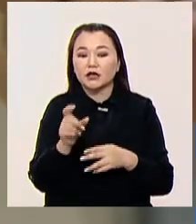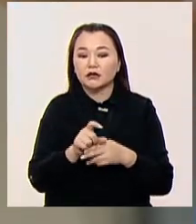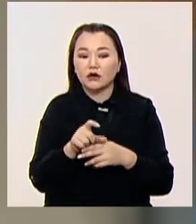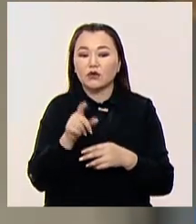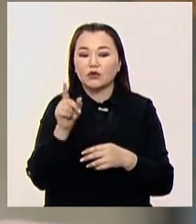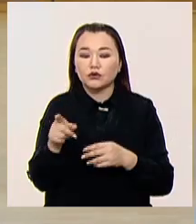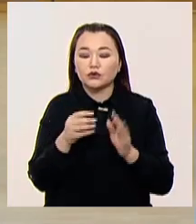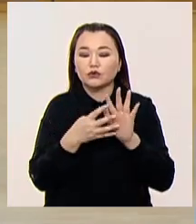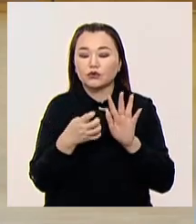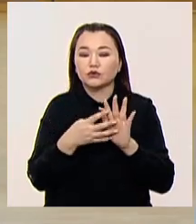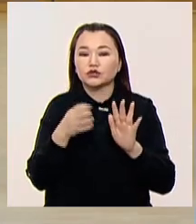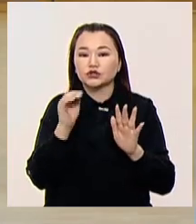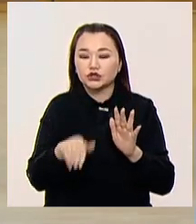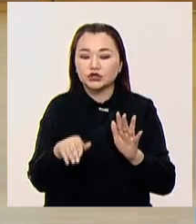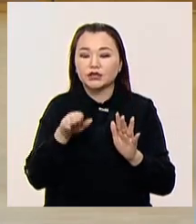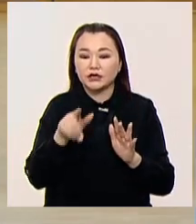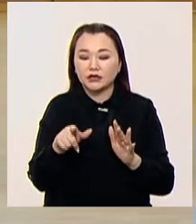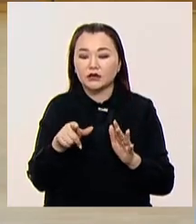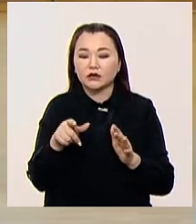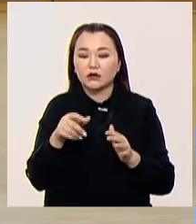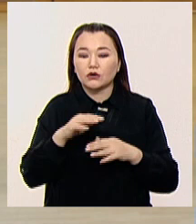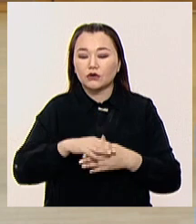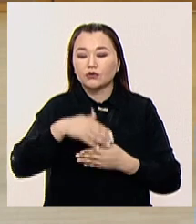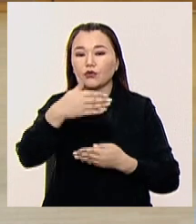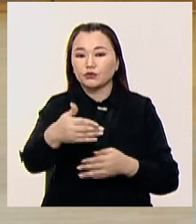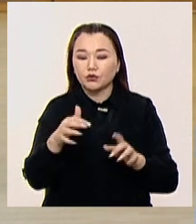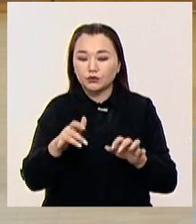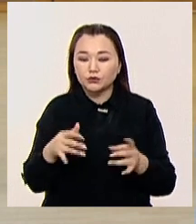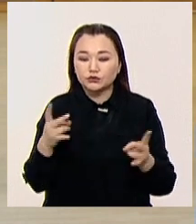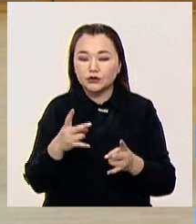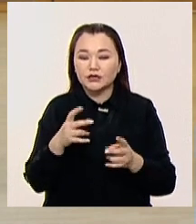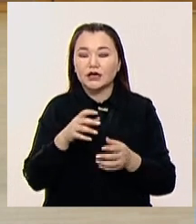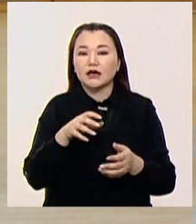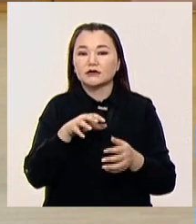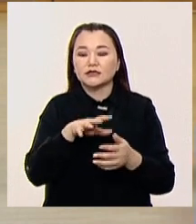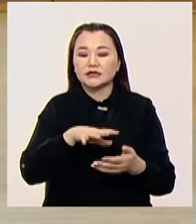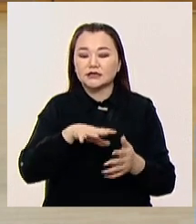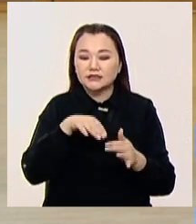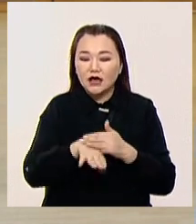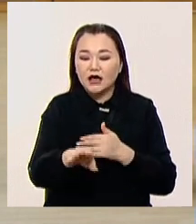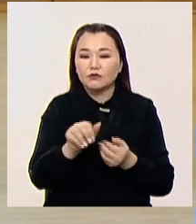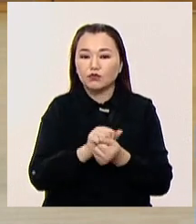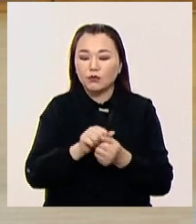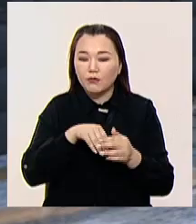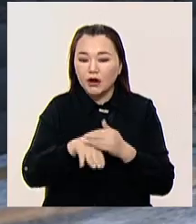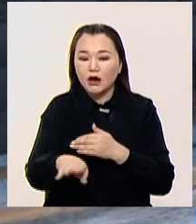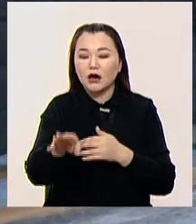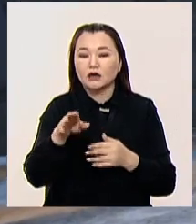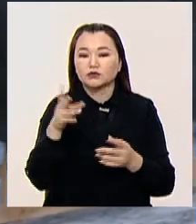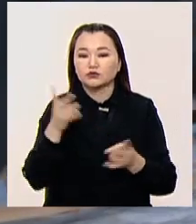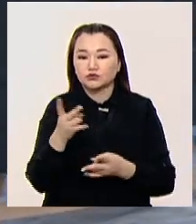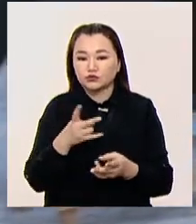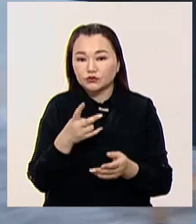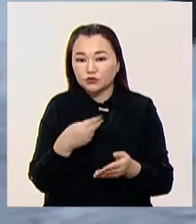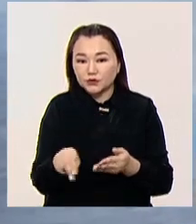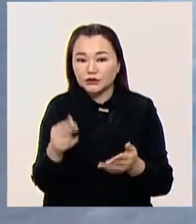ол 900 мың теңгеге ноутбук алу керек, сканер алу керек, сосын ана қағаз марка шығаратын. Ал